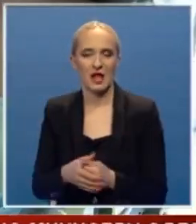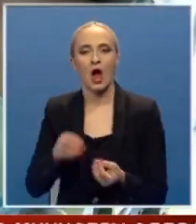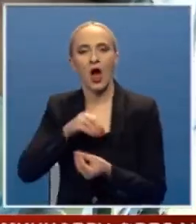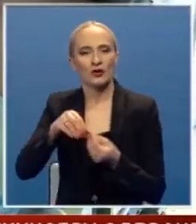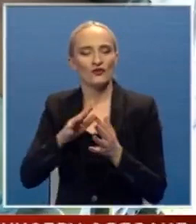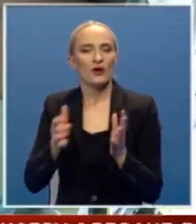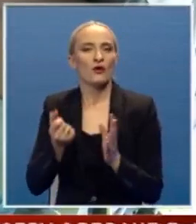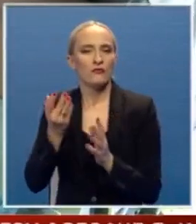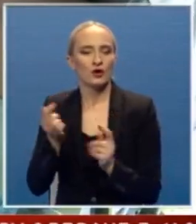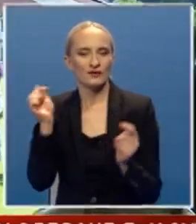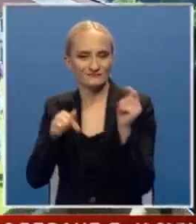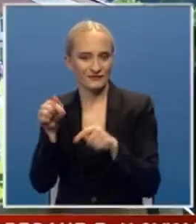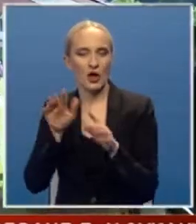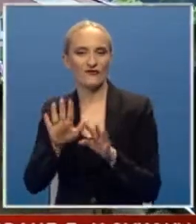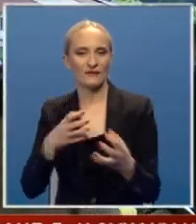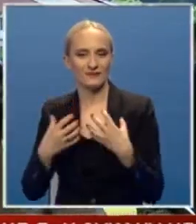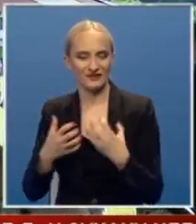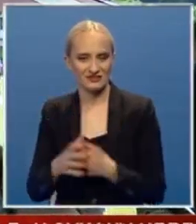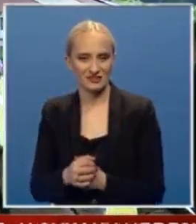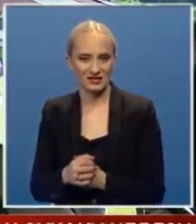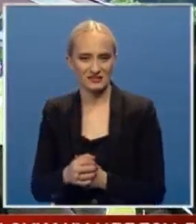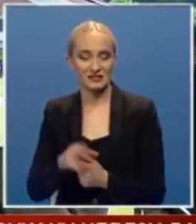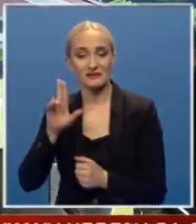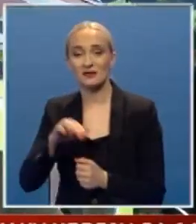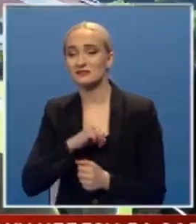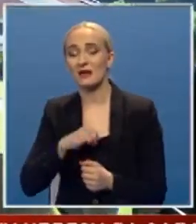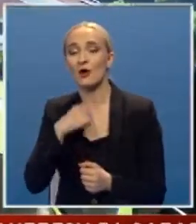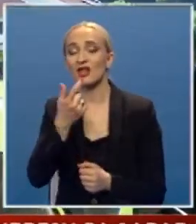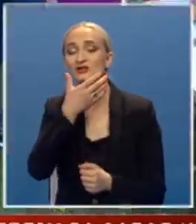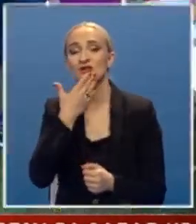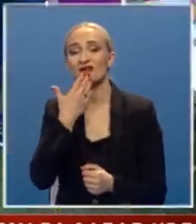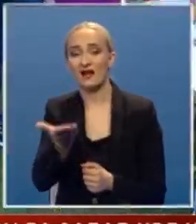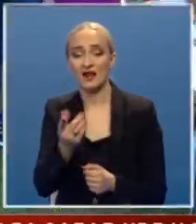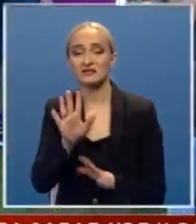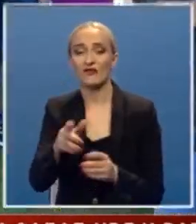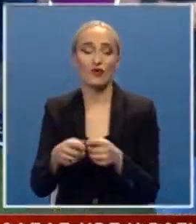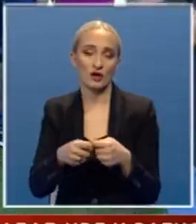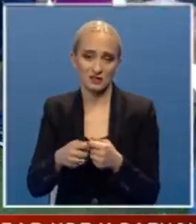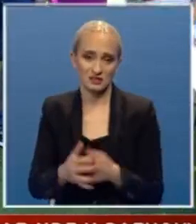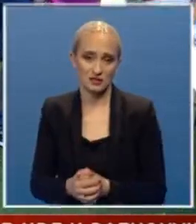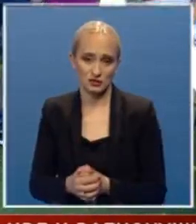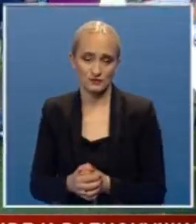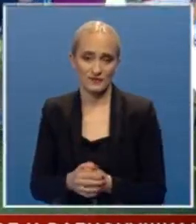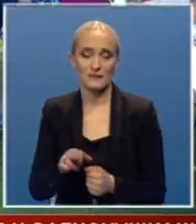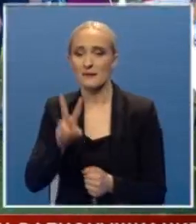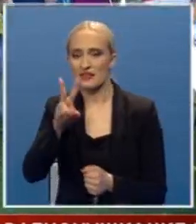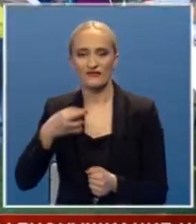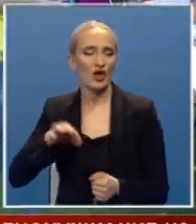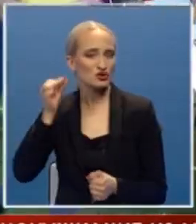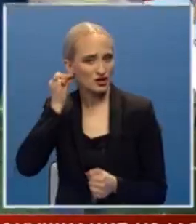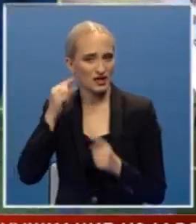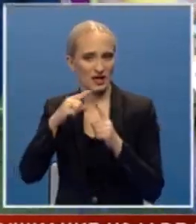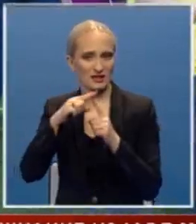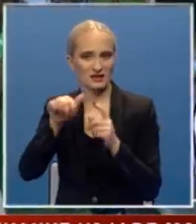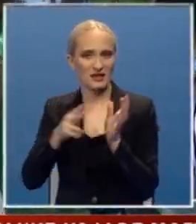su u velikom broju prisustvovali ovoj manifestaciji i imaju samo riječ hvale za organizaciju. Imam dvije ćerke, Tijanu